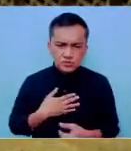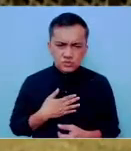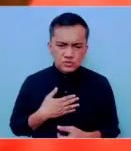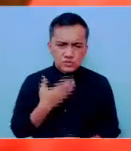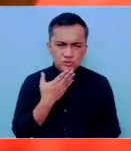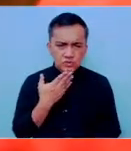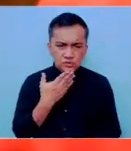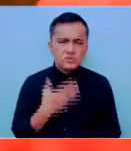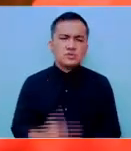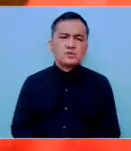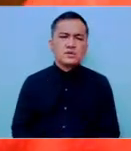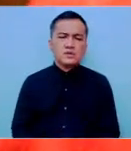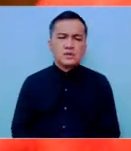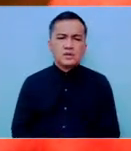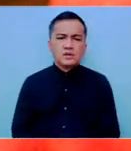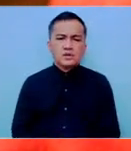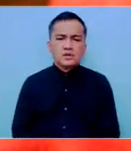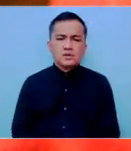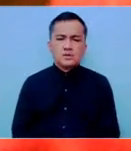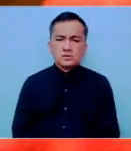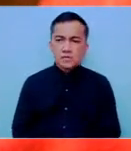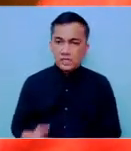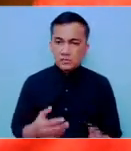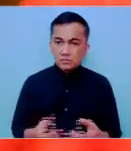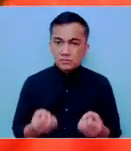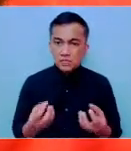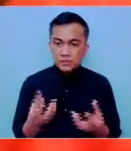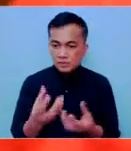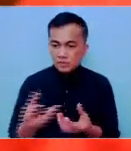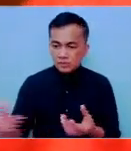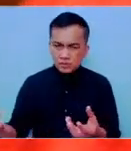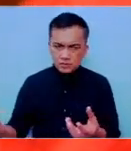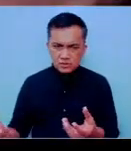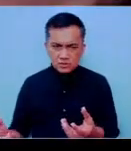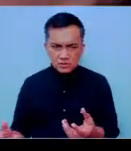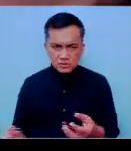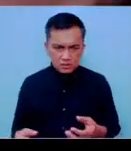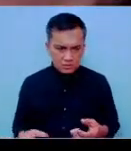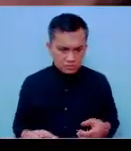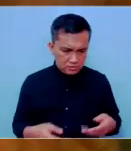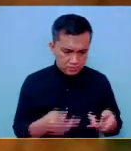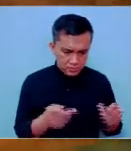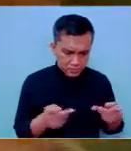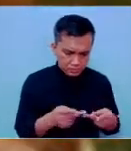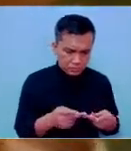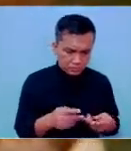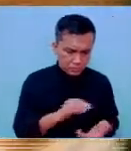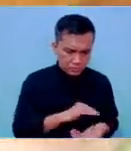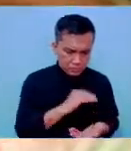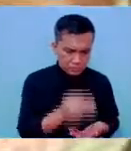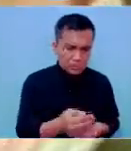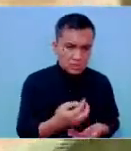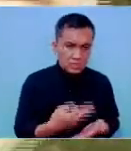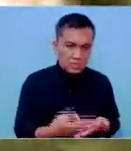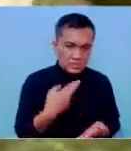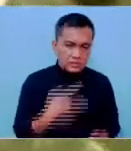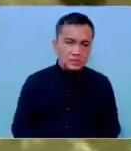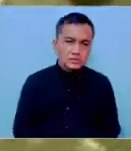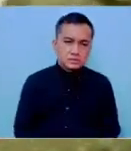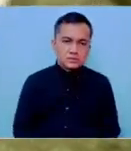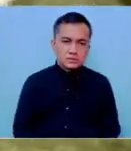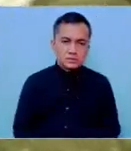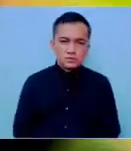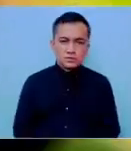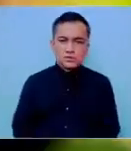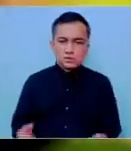matamis kahit maraming ulam tambak naman ang pinggan ko ng kanin dahil wala ng panggastos